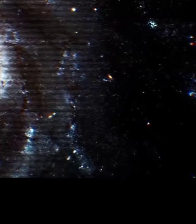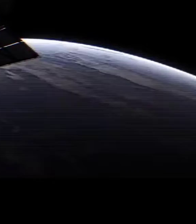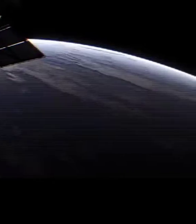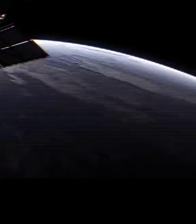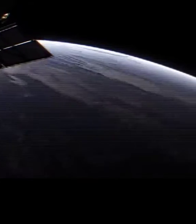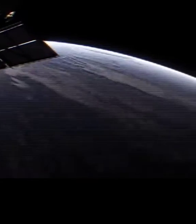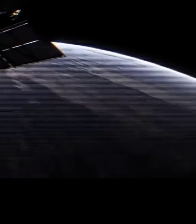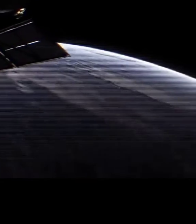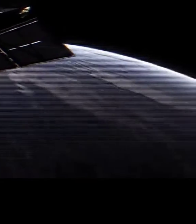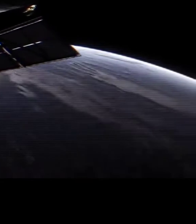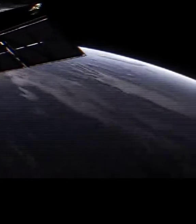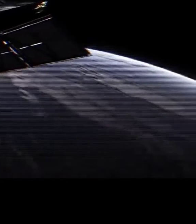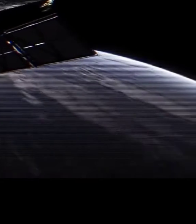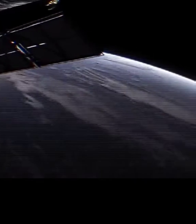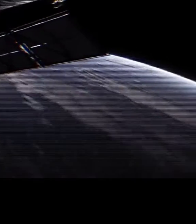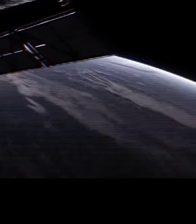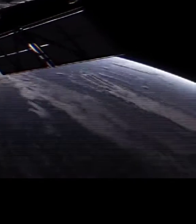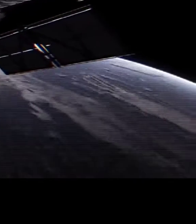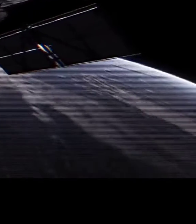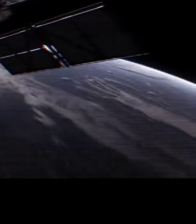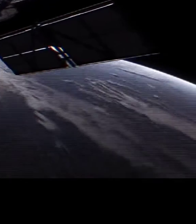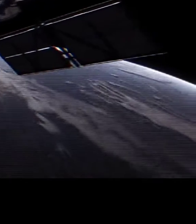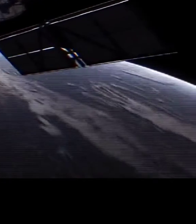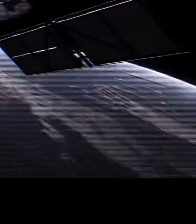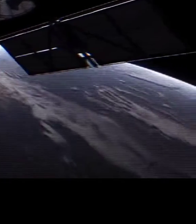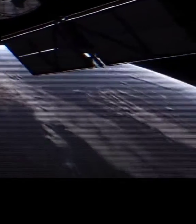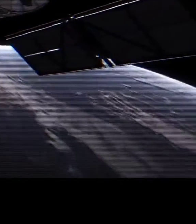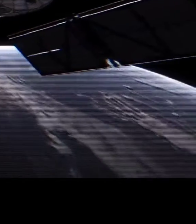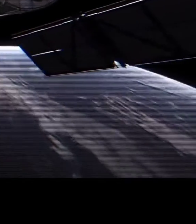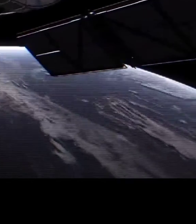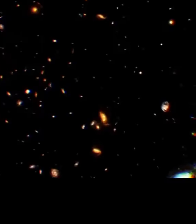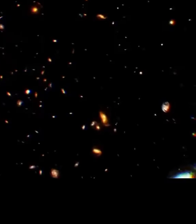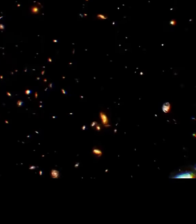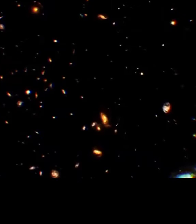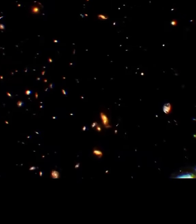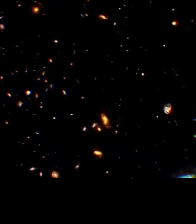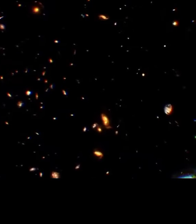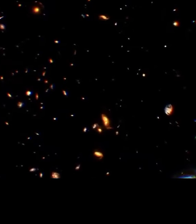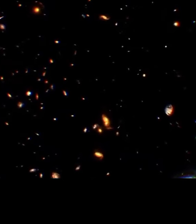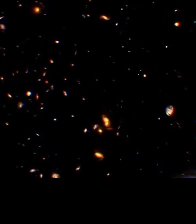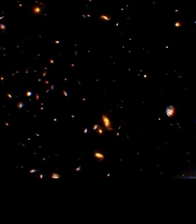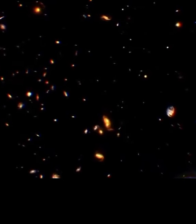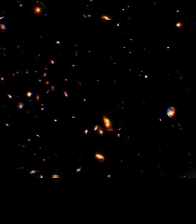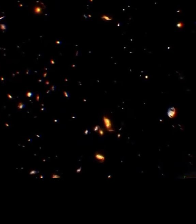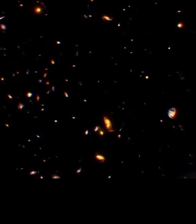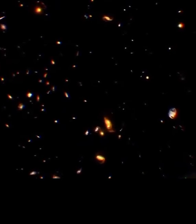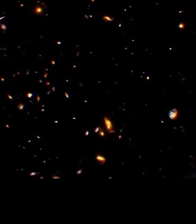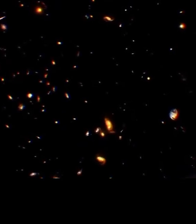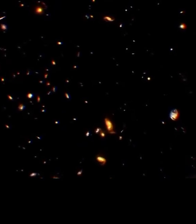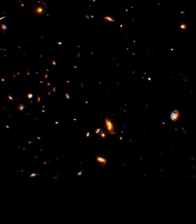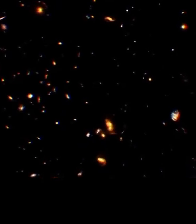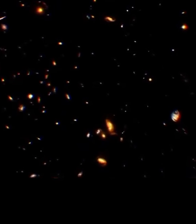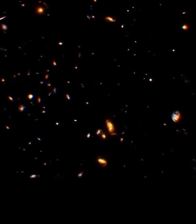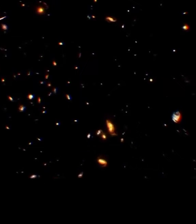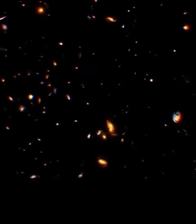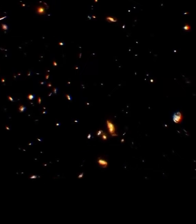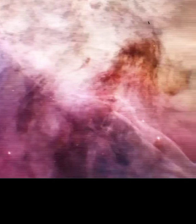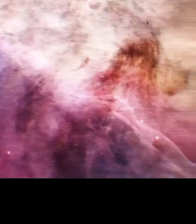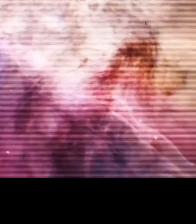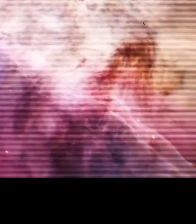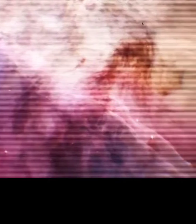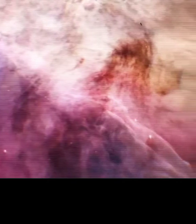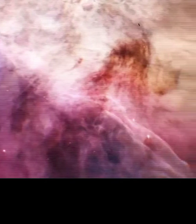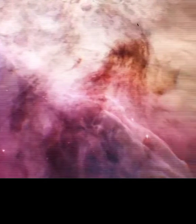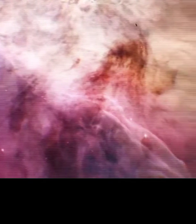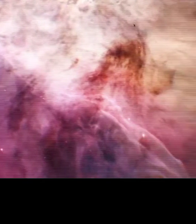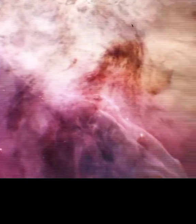That's why building a telescope has always been interesting. No obligation to learn about space, but it would be foolish and short-sighted not